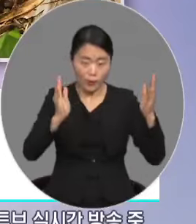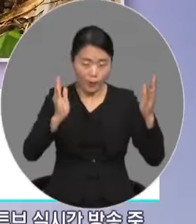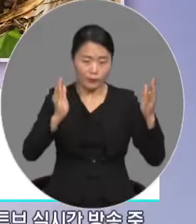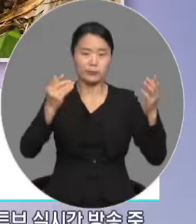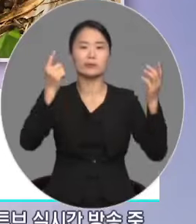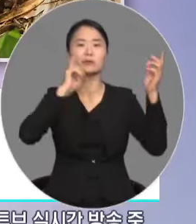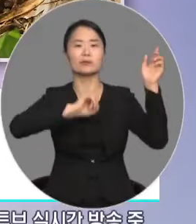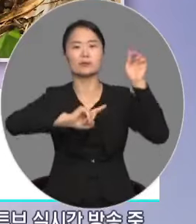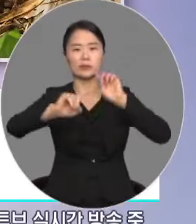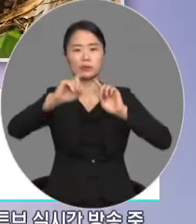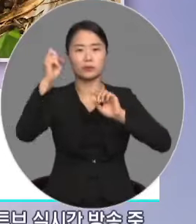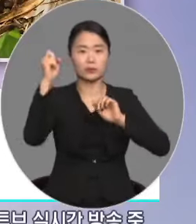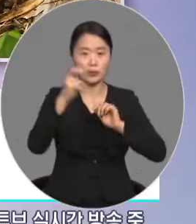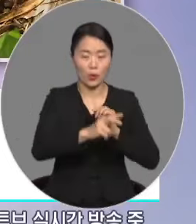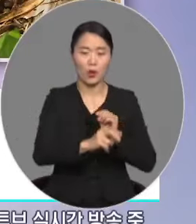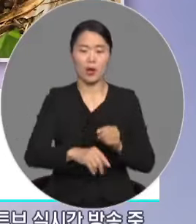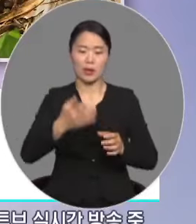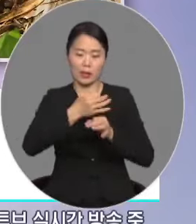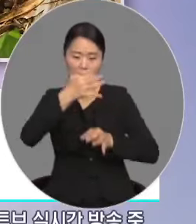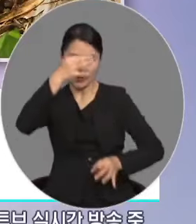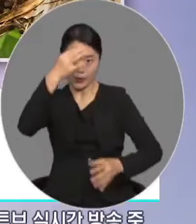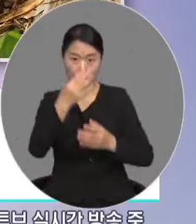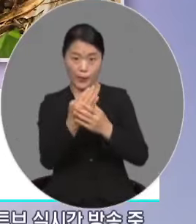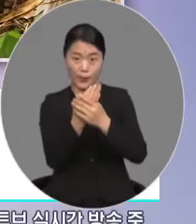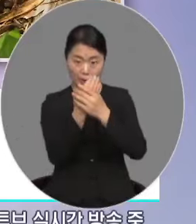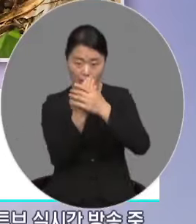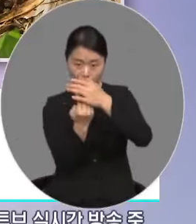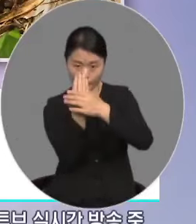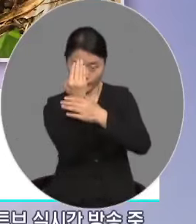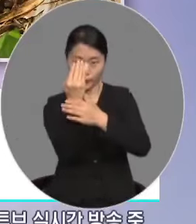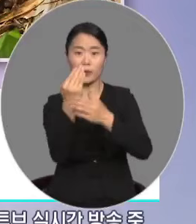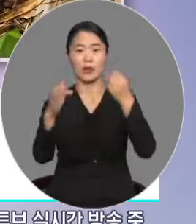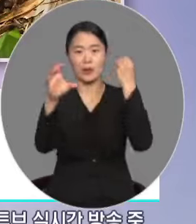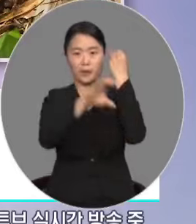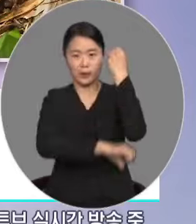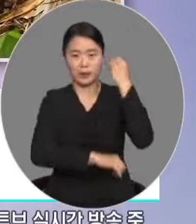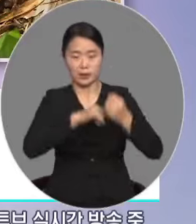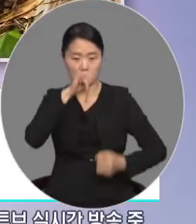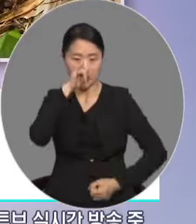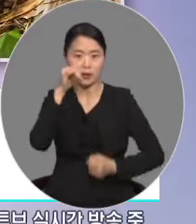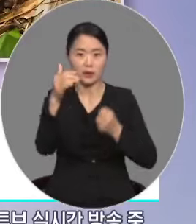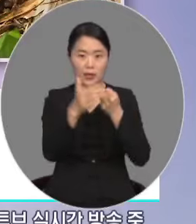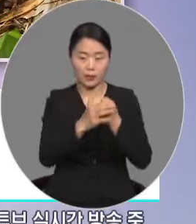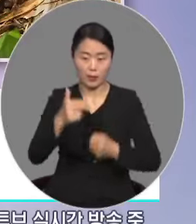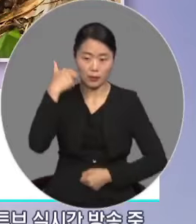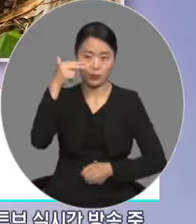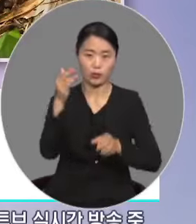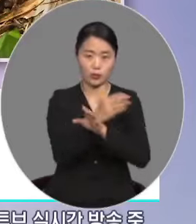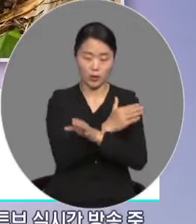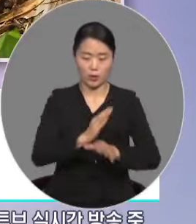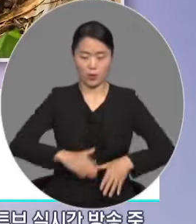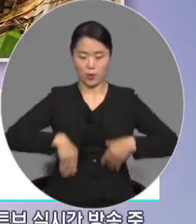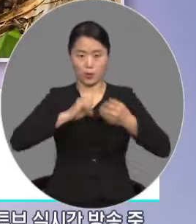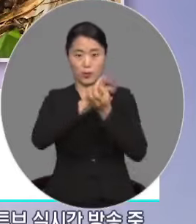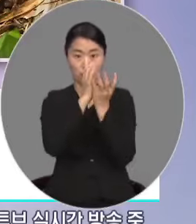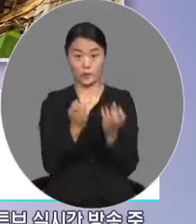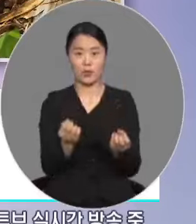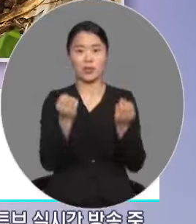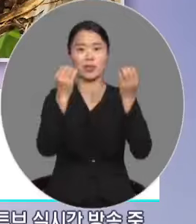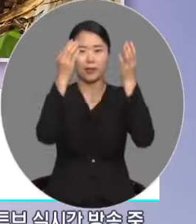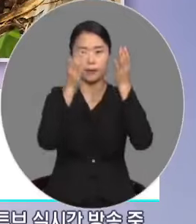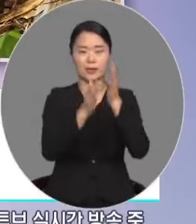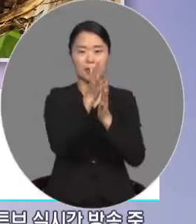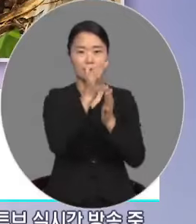도난당하는 등 몸살을 앓고 있습니다. 다음 주부터 수십만 명이 찾는 봄꽃 축제가 시작되는데 성숙한